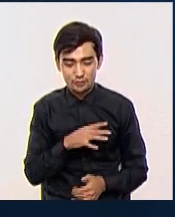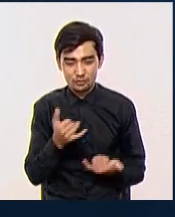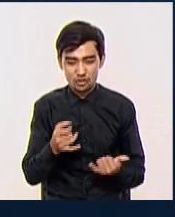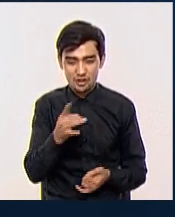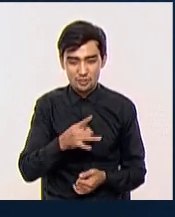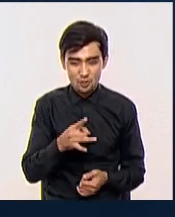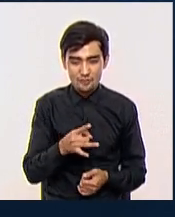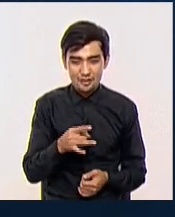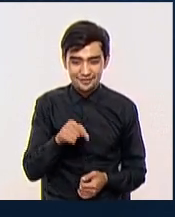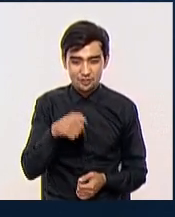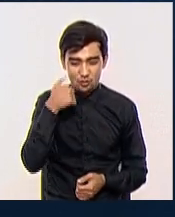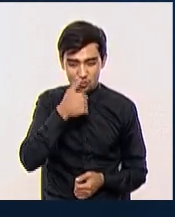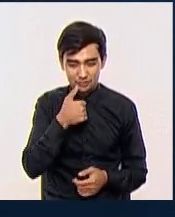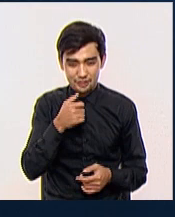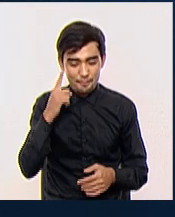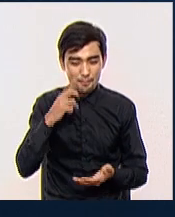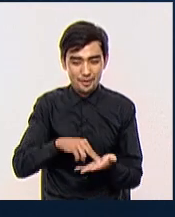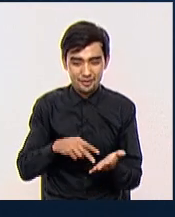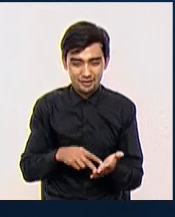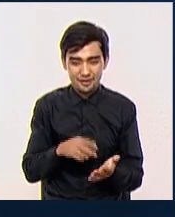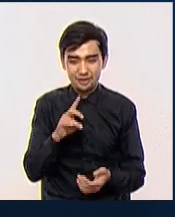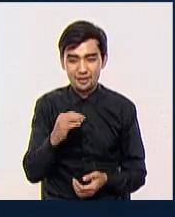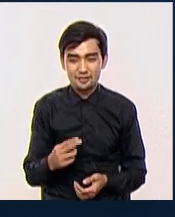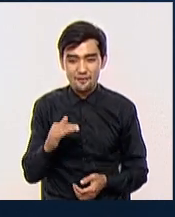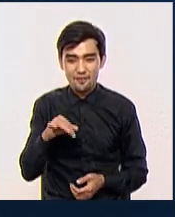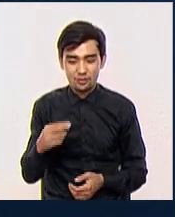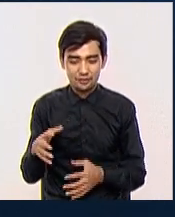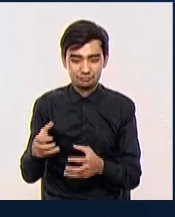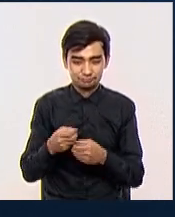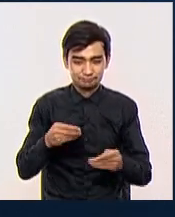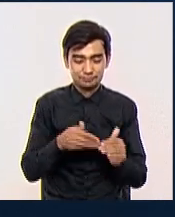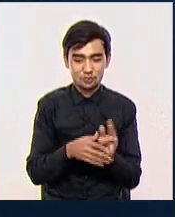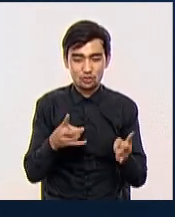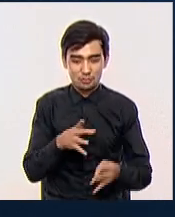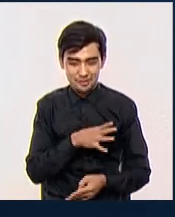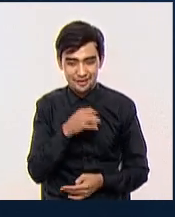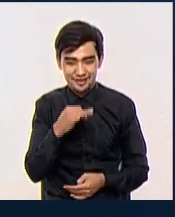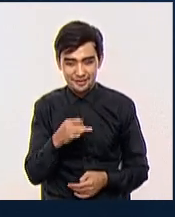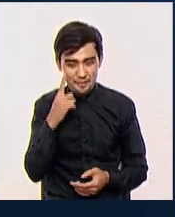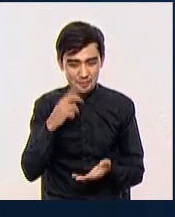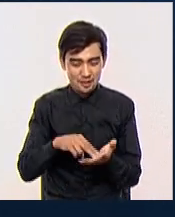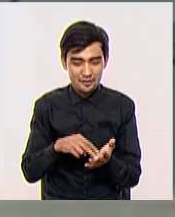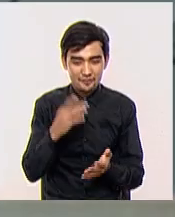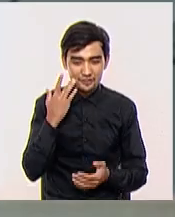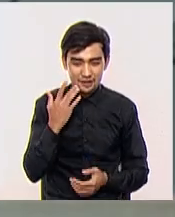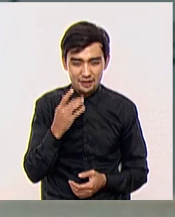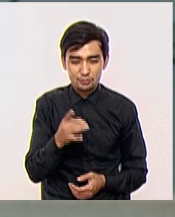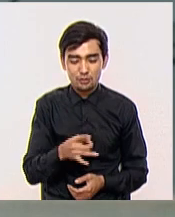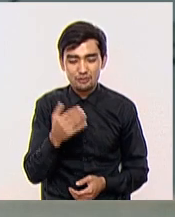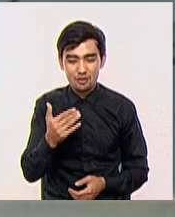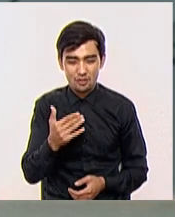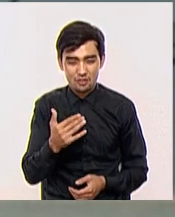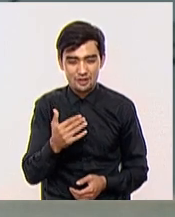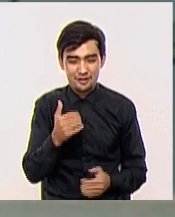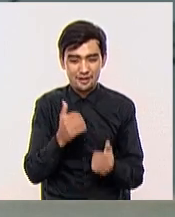республикалық бюджетке осы жылға жоспар бойынша ұлттық қордан жұмсалу керек. Сондықтан бұл енді жоспар бойынша республикалық бюджетке жылда